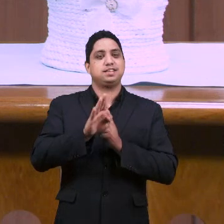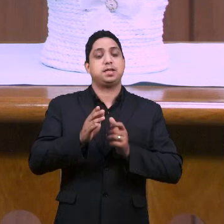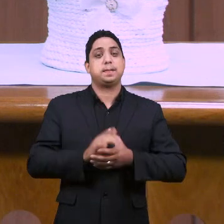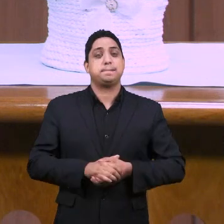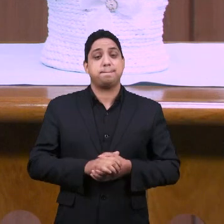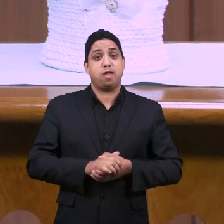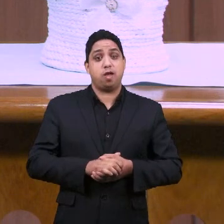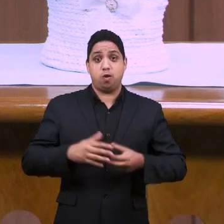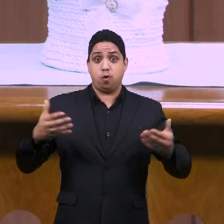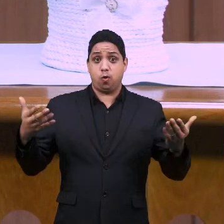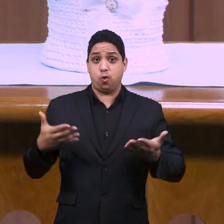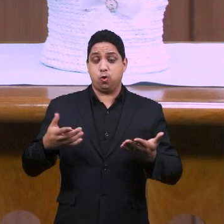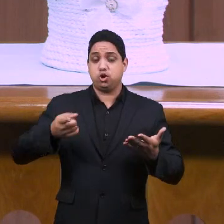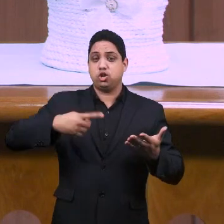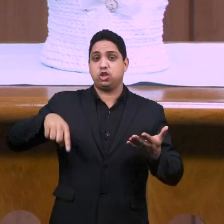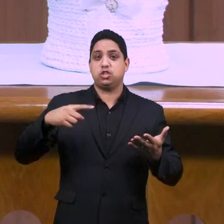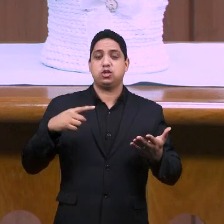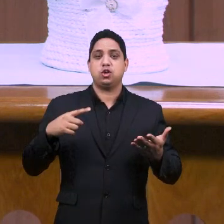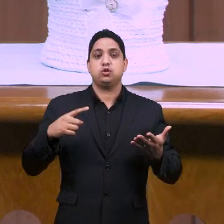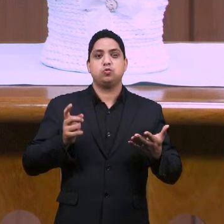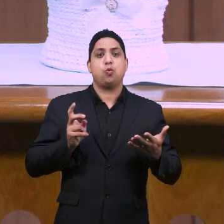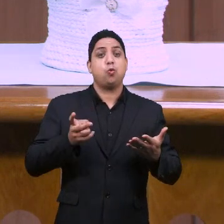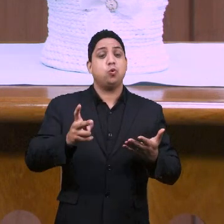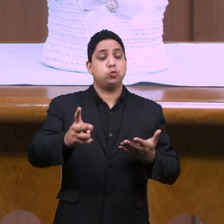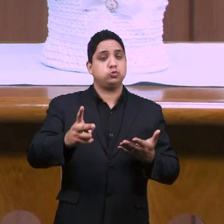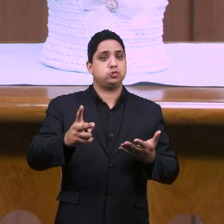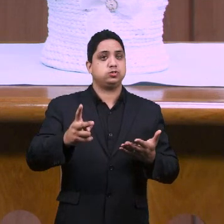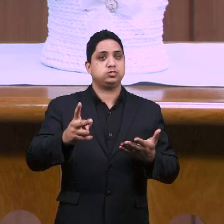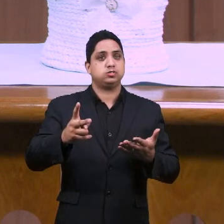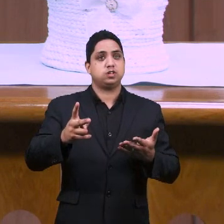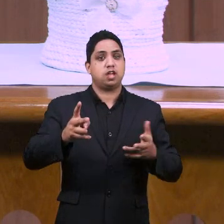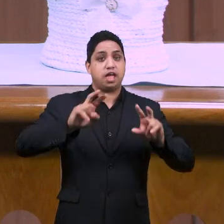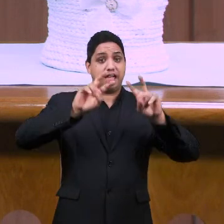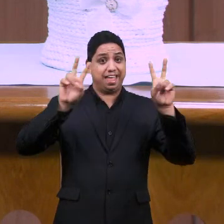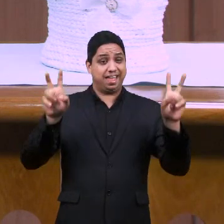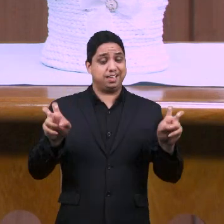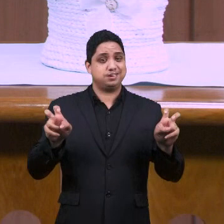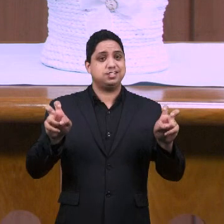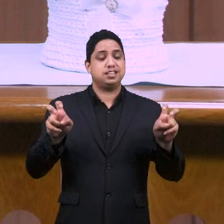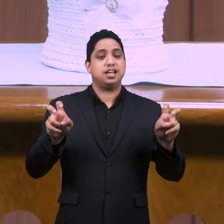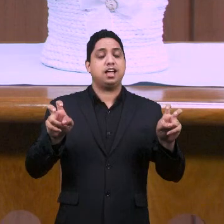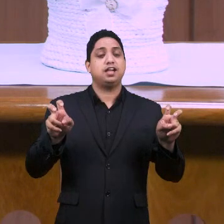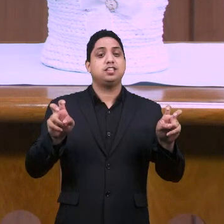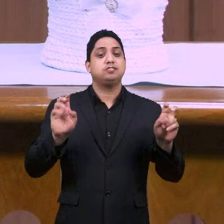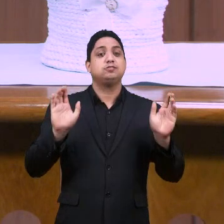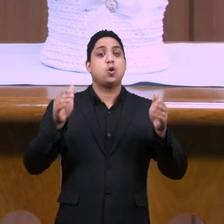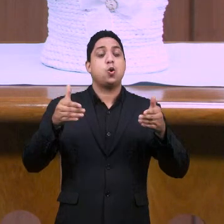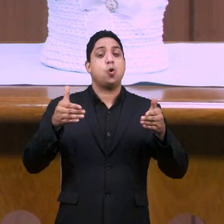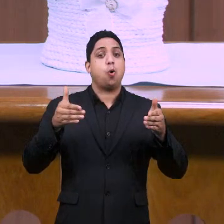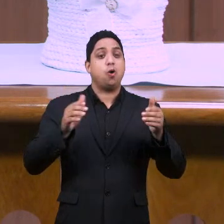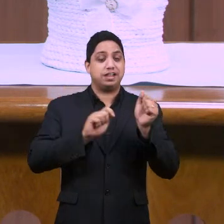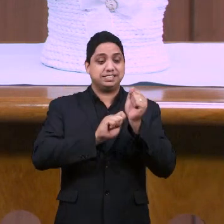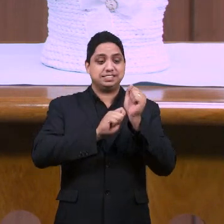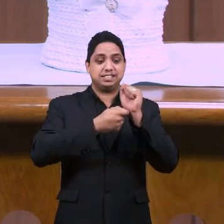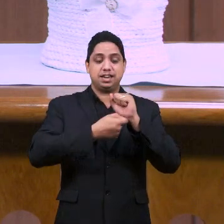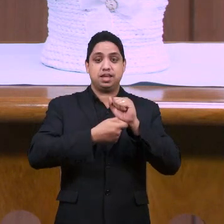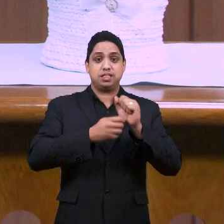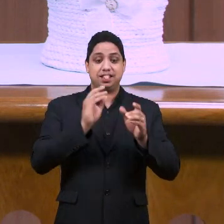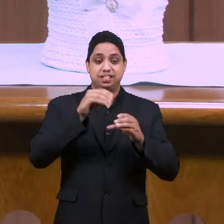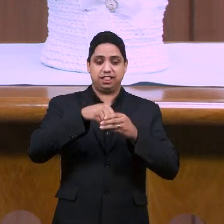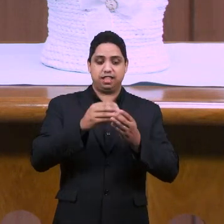biblique dominicale et qu'aujourd'hui, nous allons continuer notre sujet lié